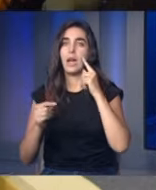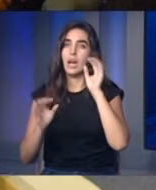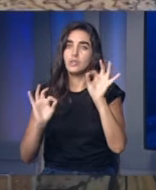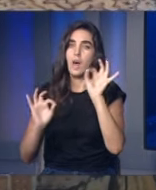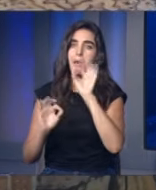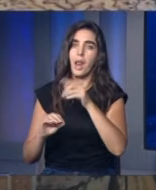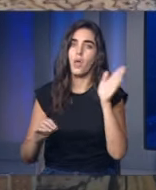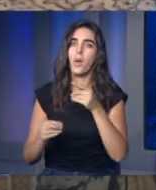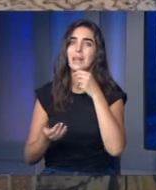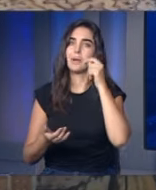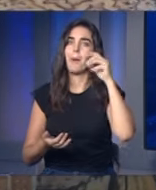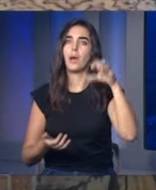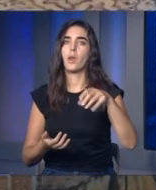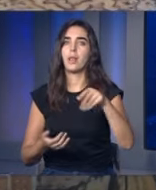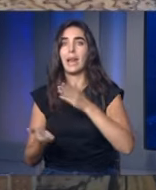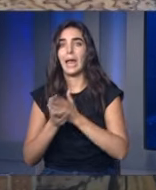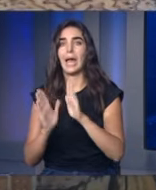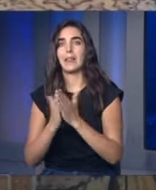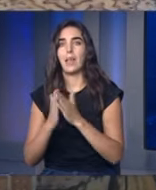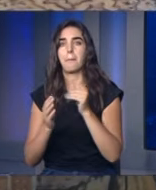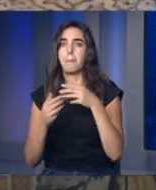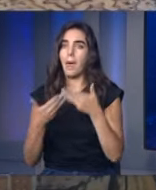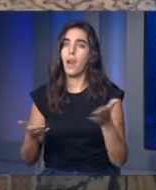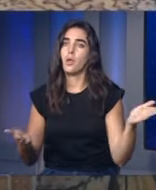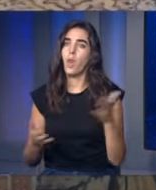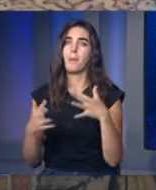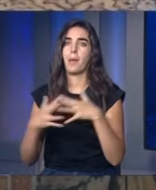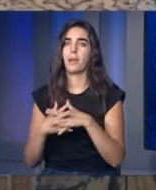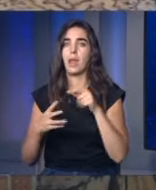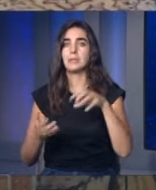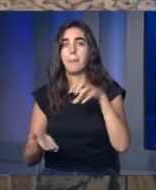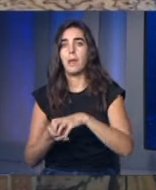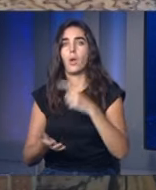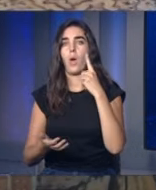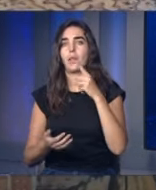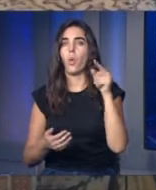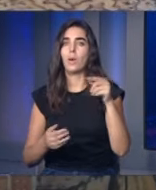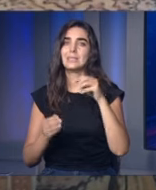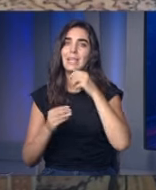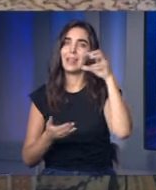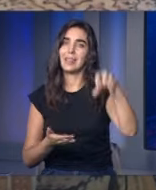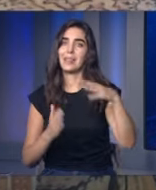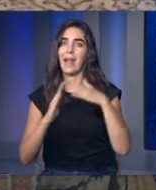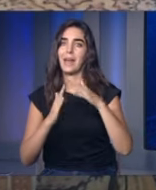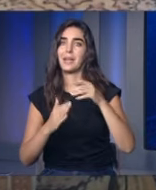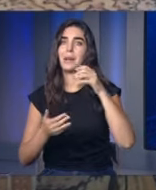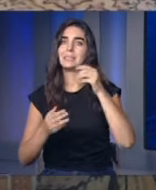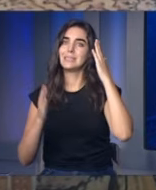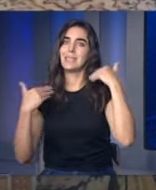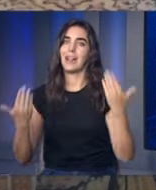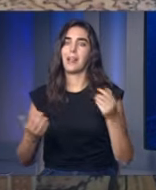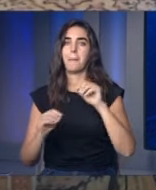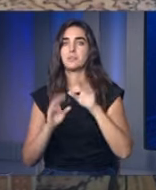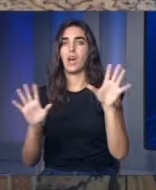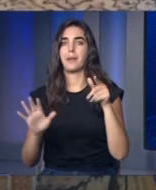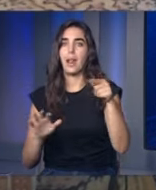اللبنانية، والإشارة إلى أهمية الأيقونات في هذا الكتاب لكونها تنتمي جميعها إلى مكان واحد وهو دير سيدة